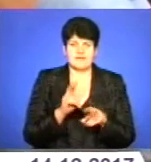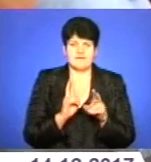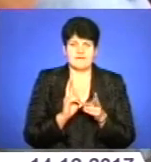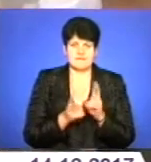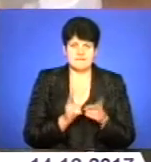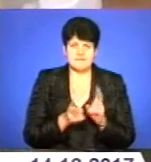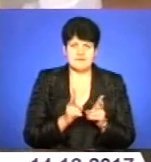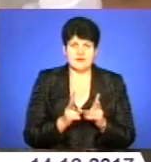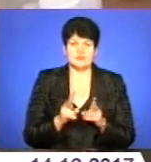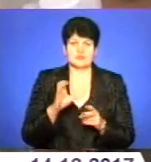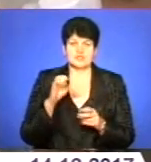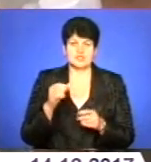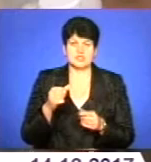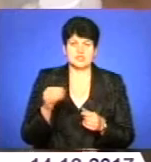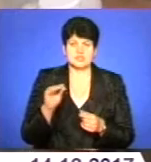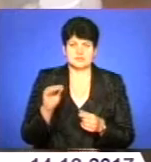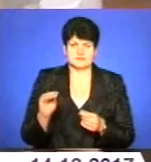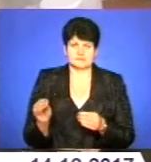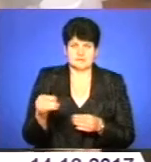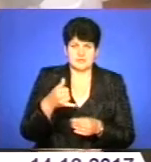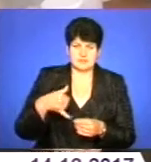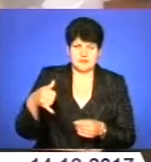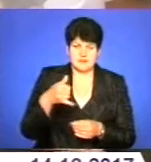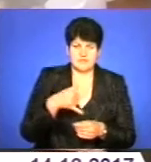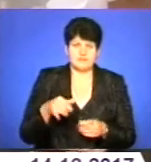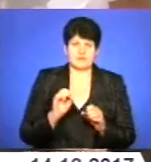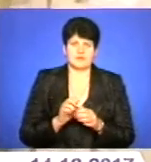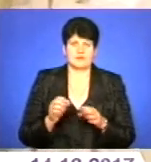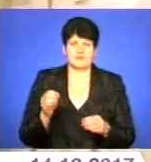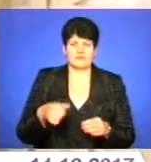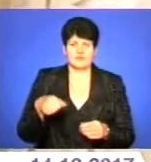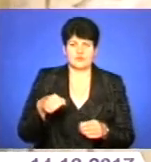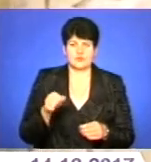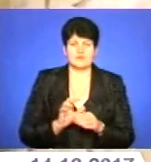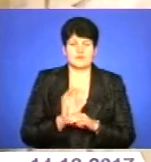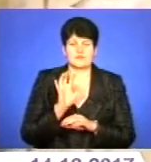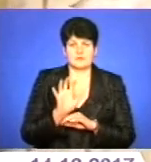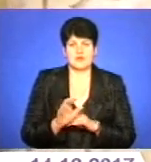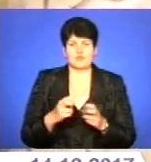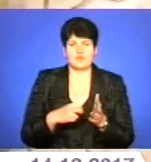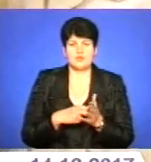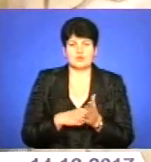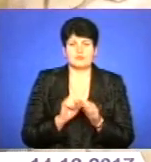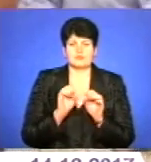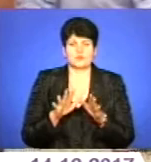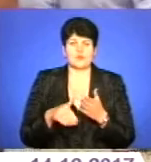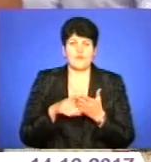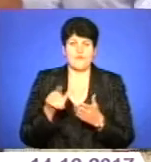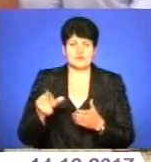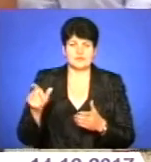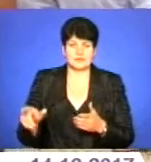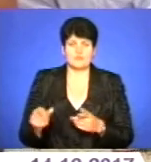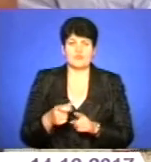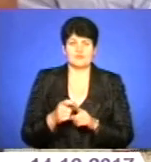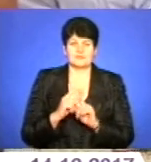смальцем і герметично запаковують у відерця. Потім відправляють на схід поштою або передають волонтерами. У відповідь військові надсилають